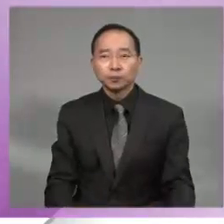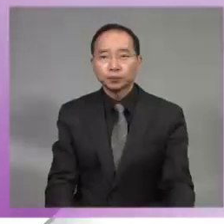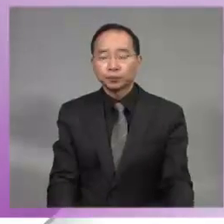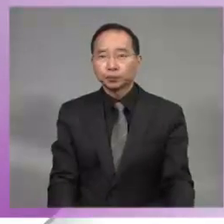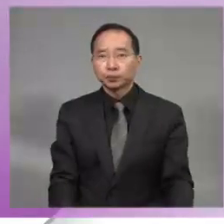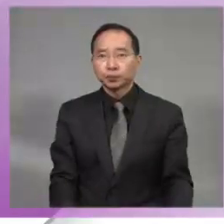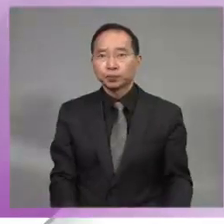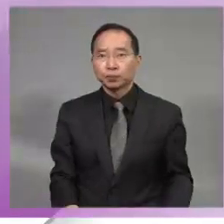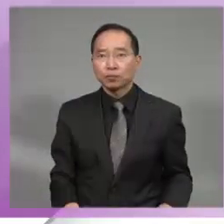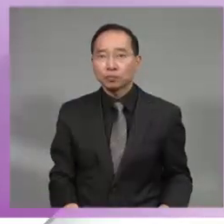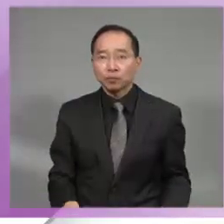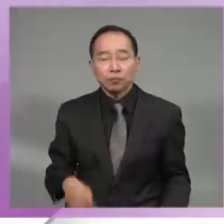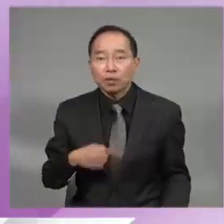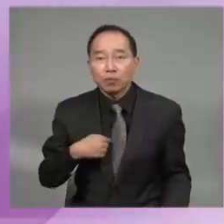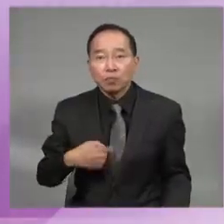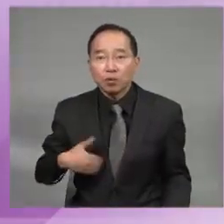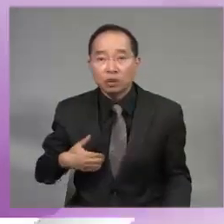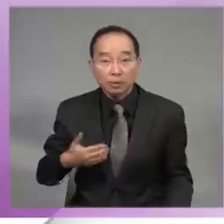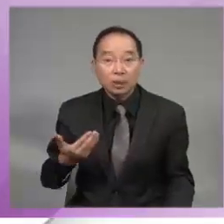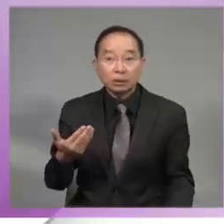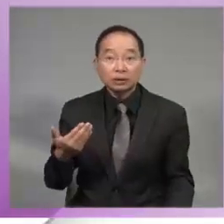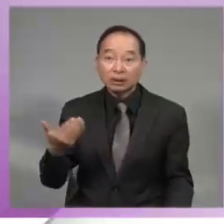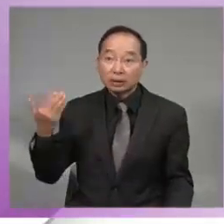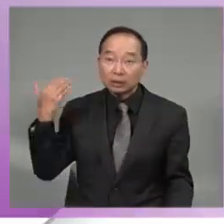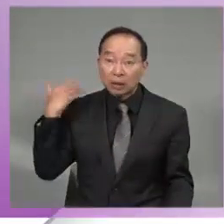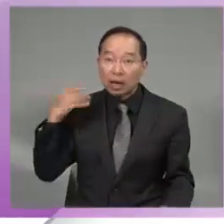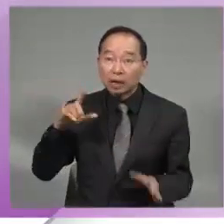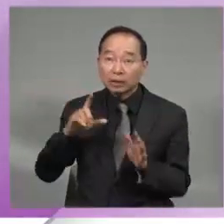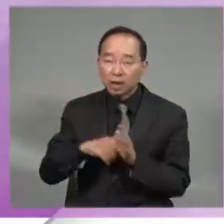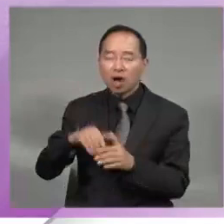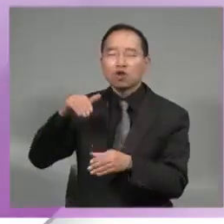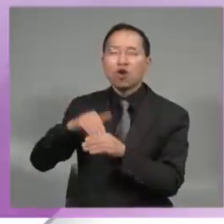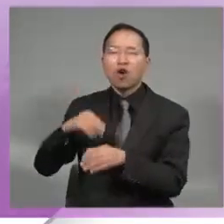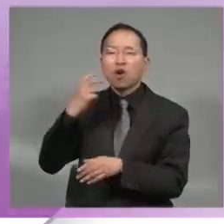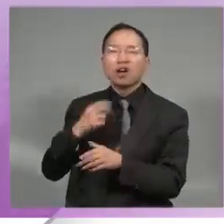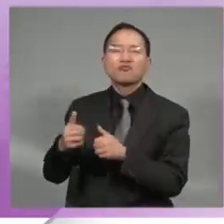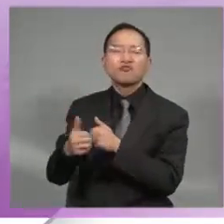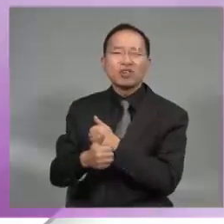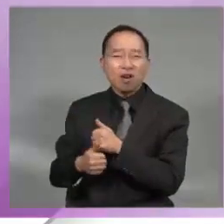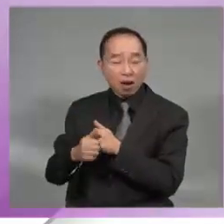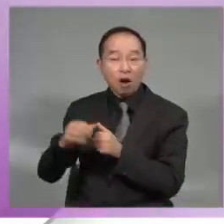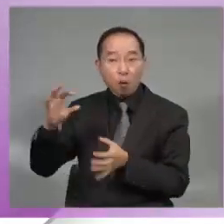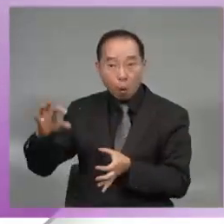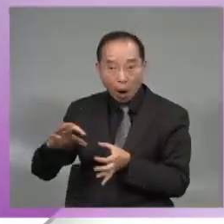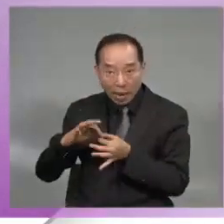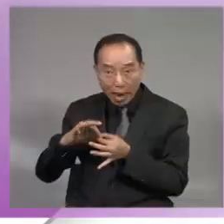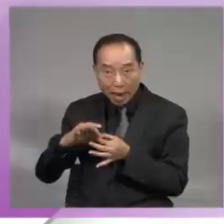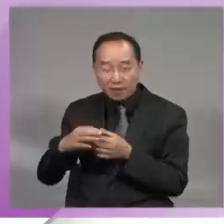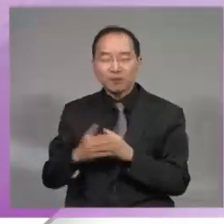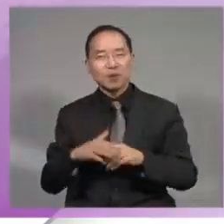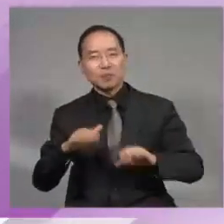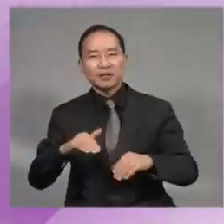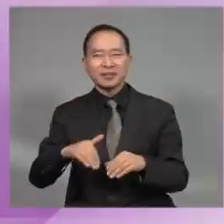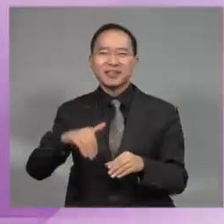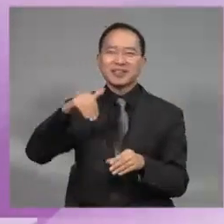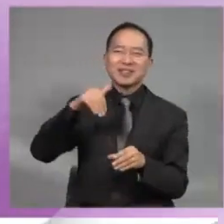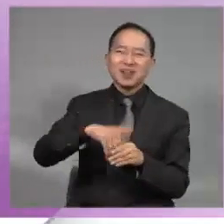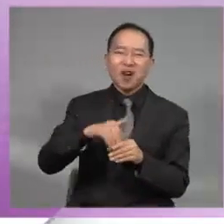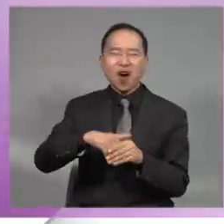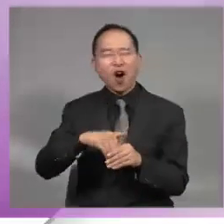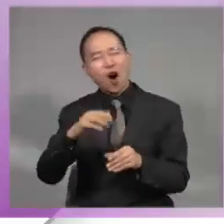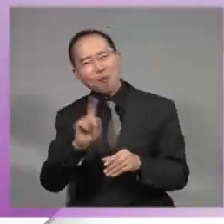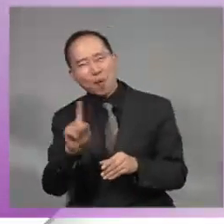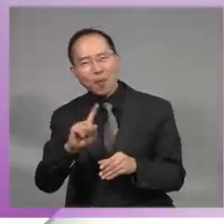진짜 저는 모르겠습니다. 지난번에도 이제 선관위와 제가 좀 연을 맺어가지고 네. 예, 이렇게 투표 방송, 개표 방송을 좀 해왔습니다만